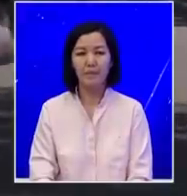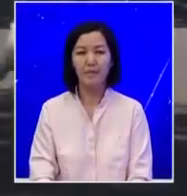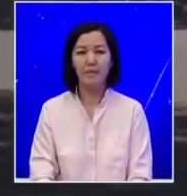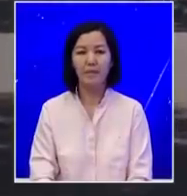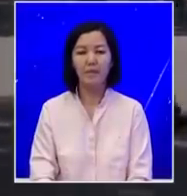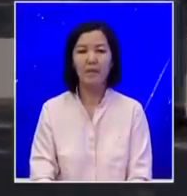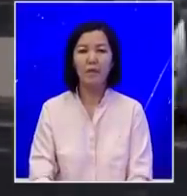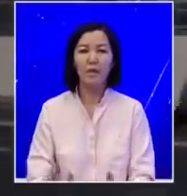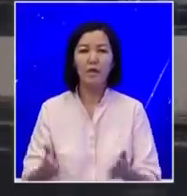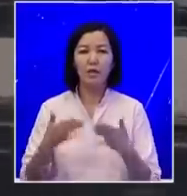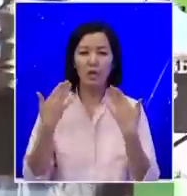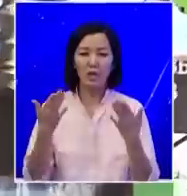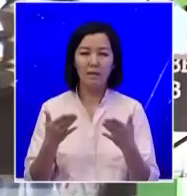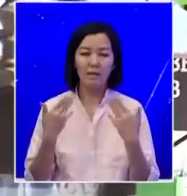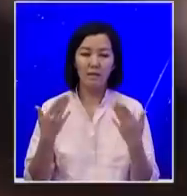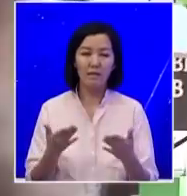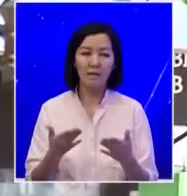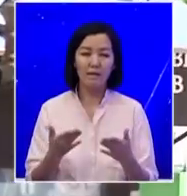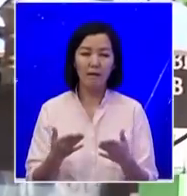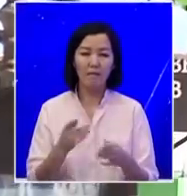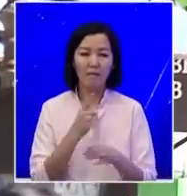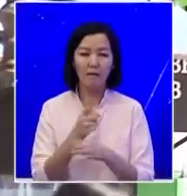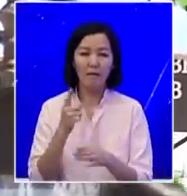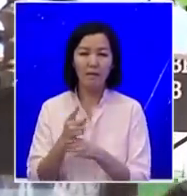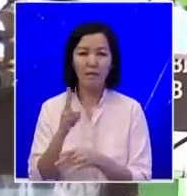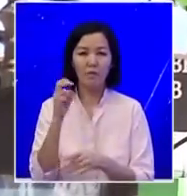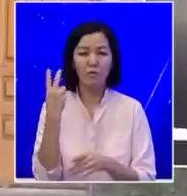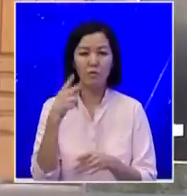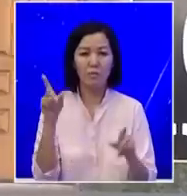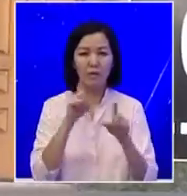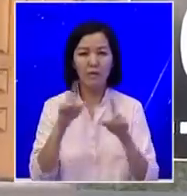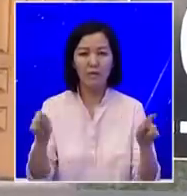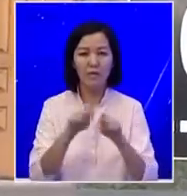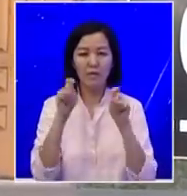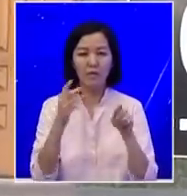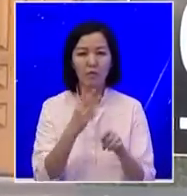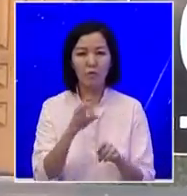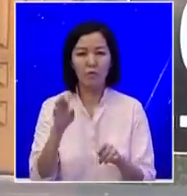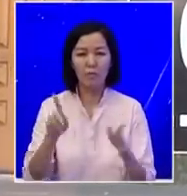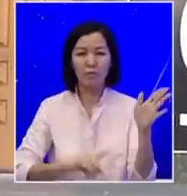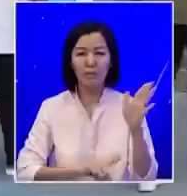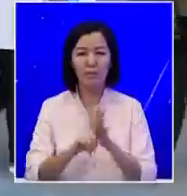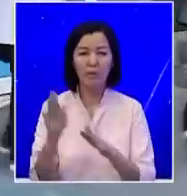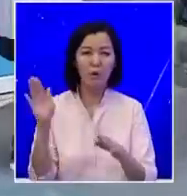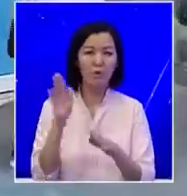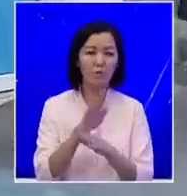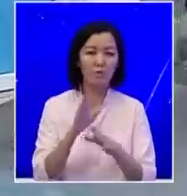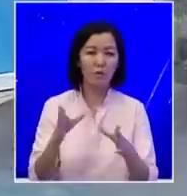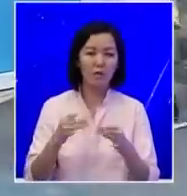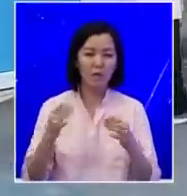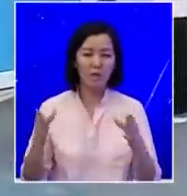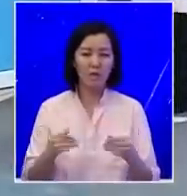Жеңілдетілген карантин режимінің алғашқы кезеңінде 220 нысан іске қосылған. 4 мамырдағы қосымша жеңілдету шаралары